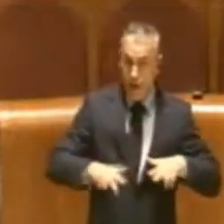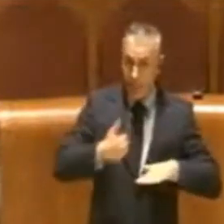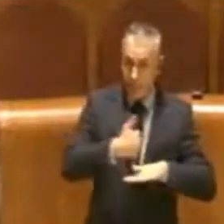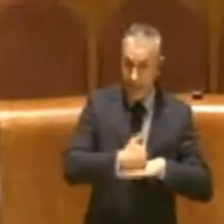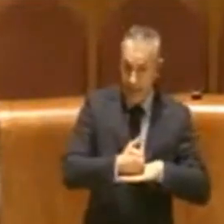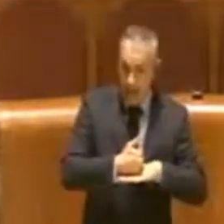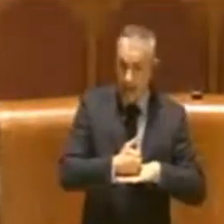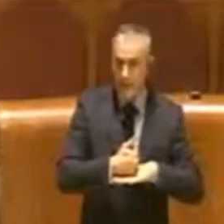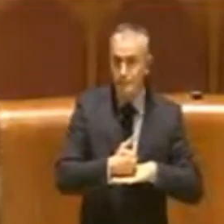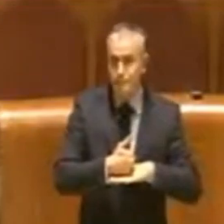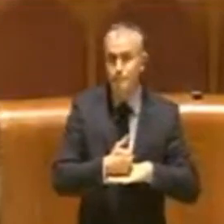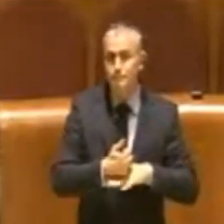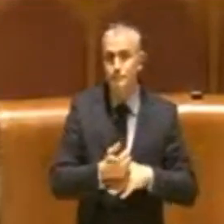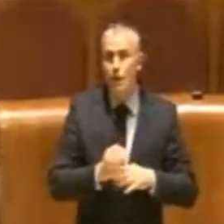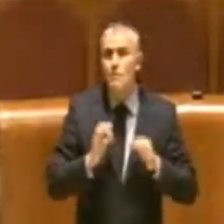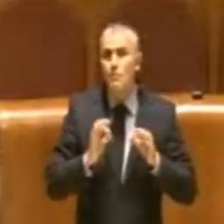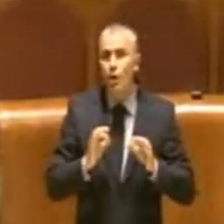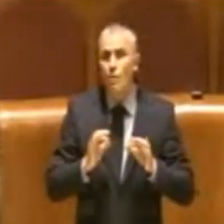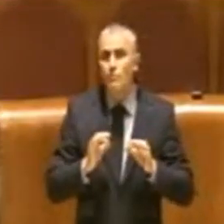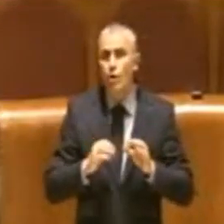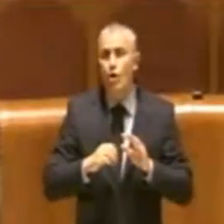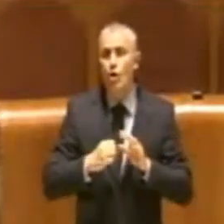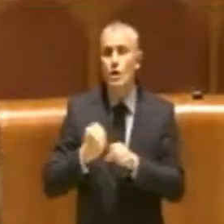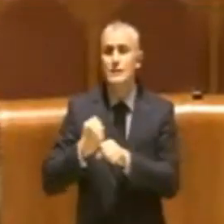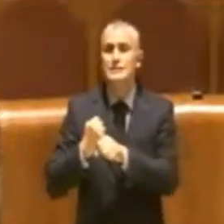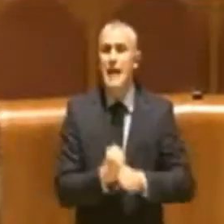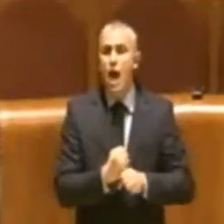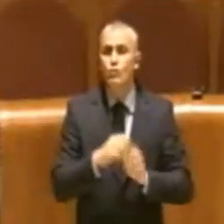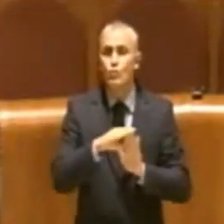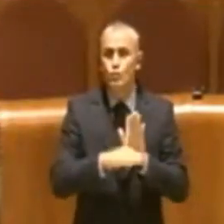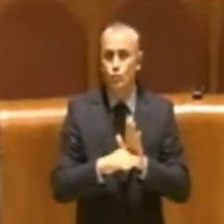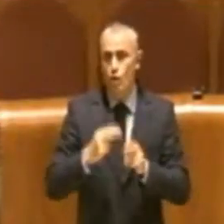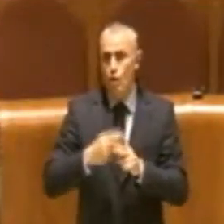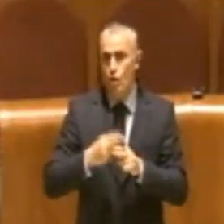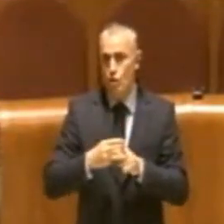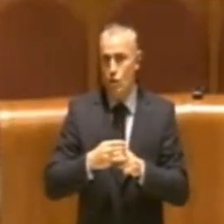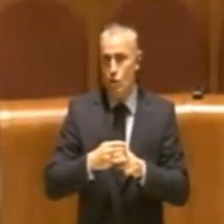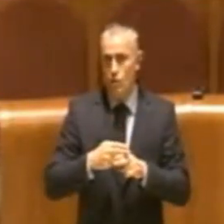come insomma è previsto dallo statuto di Roma Capitale,